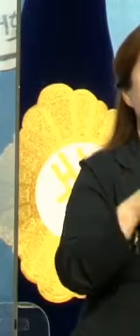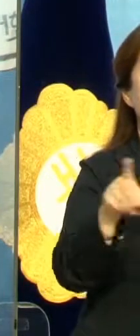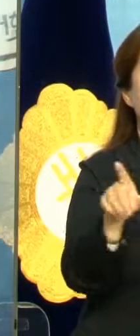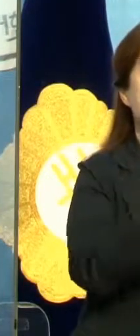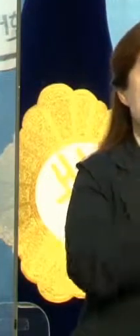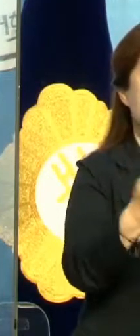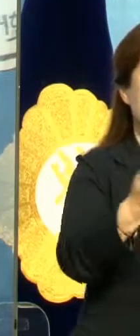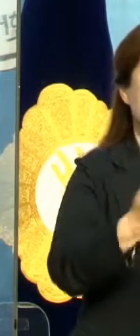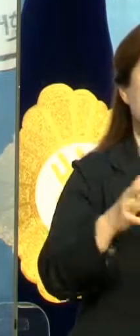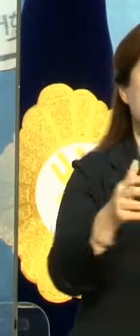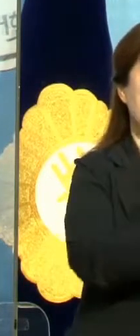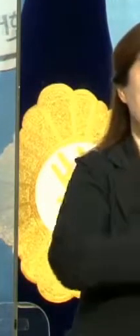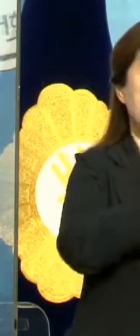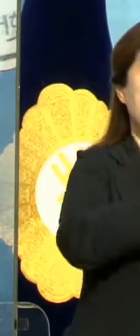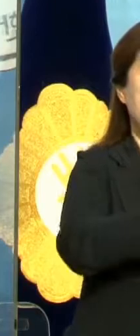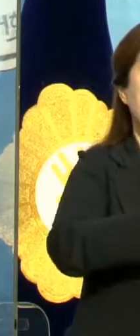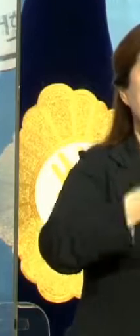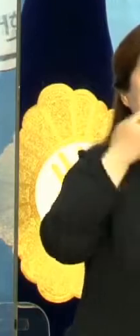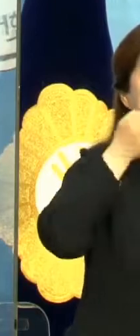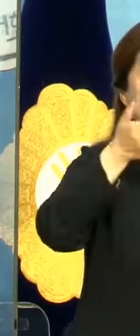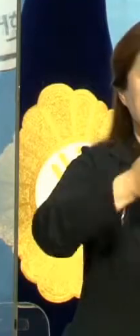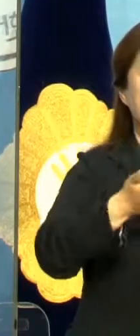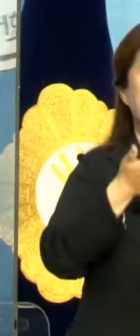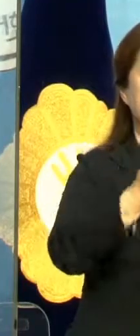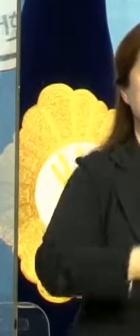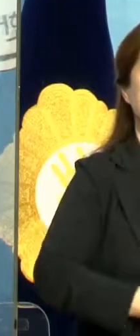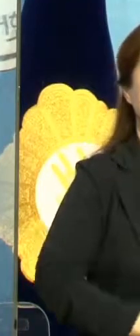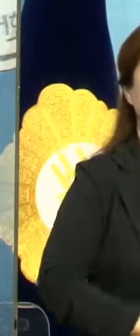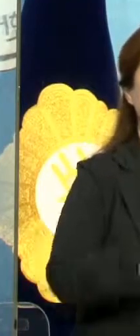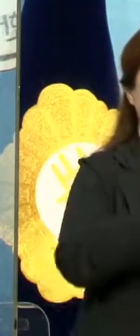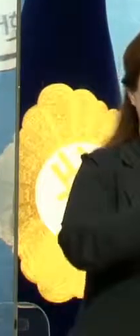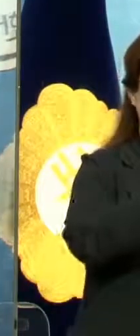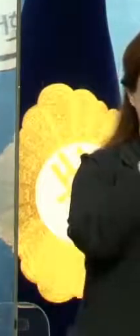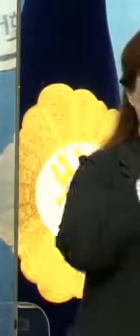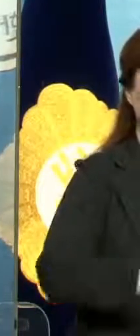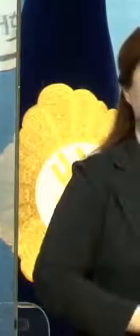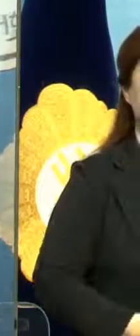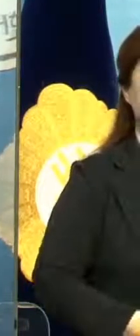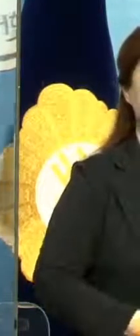받는 국회를 만들기 를 강력히 촉구하는 바입니다 감사합니다